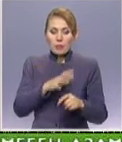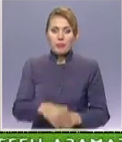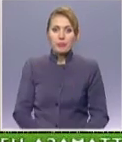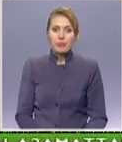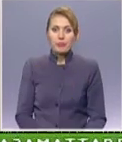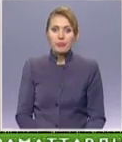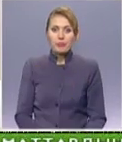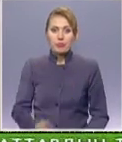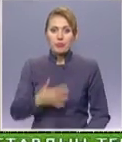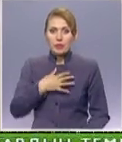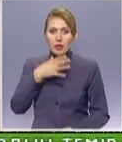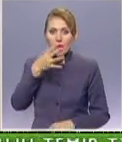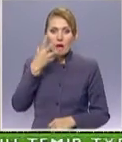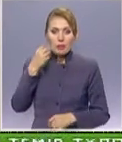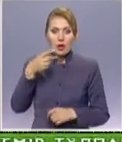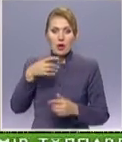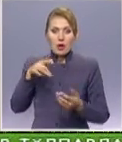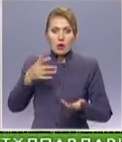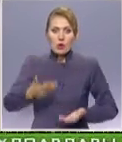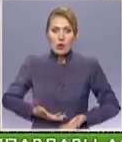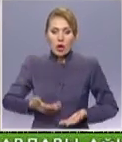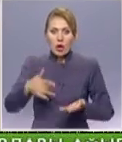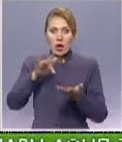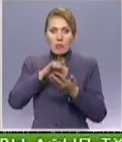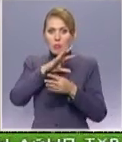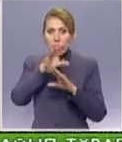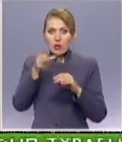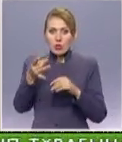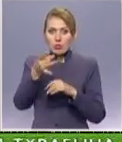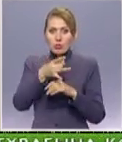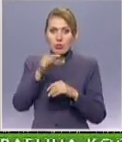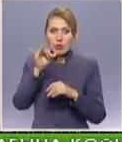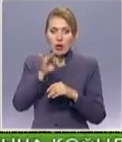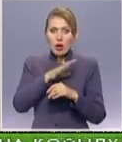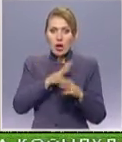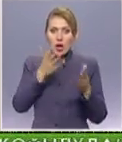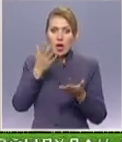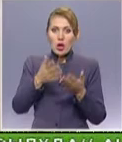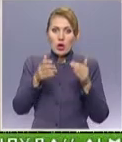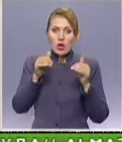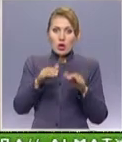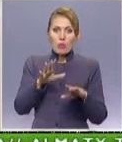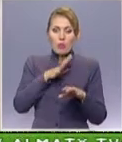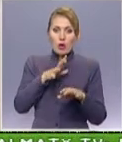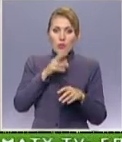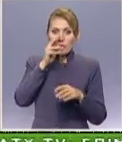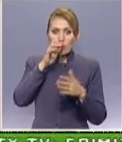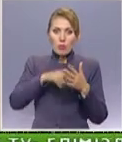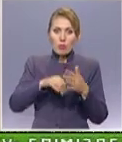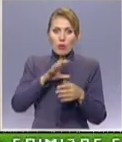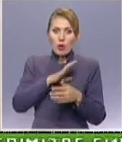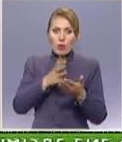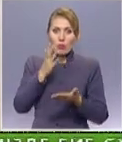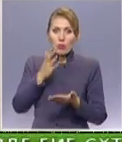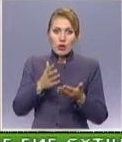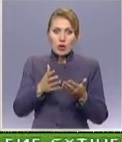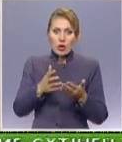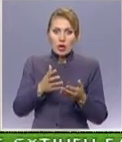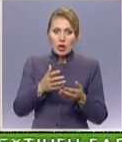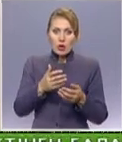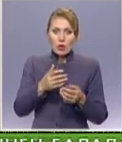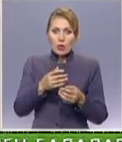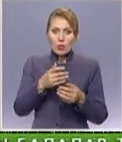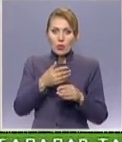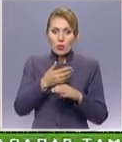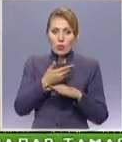айтатыным, Алматы қаласының тұрғындарына, барлық республика бойынша тұрғындарына, егер де сот шешімі бойынша айыппұлдар болатын болса, жаңағы онда